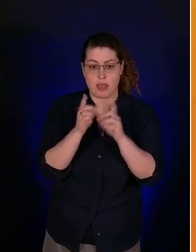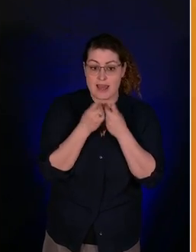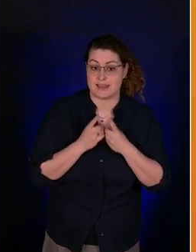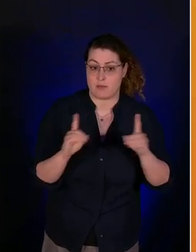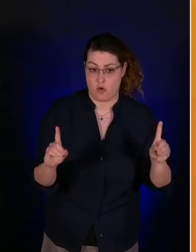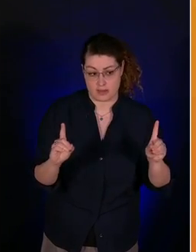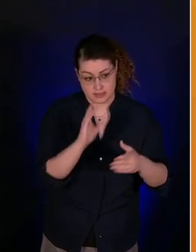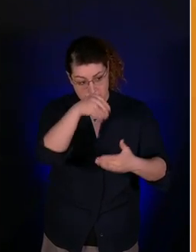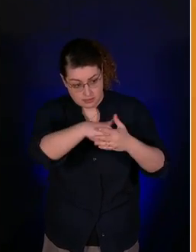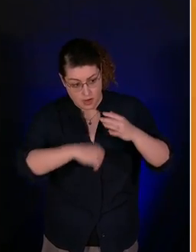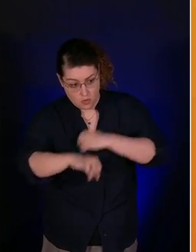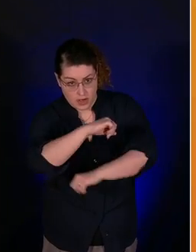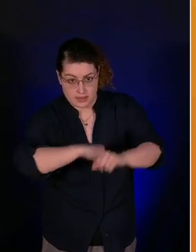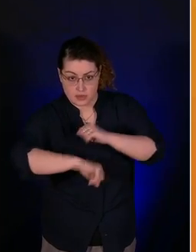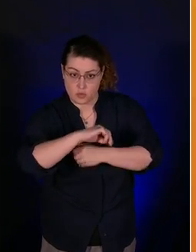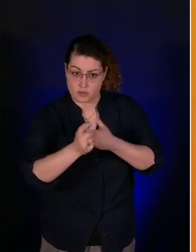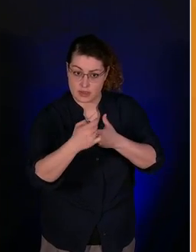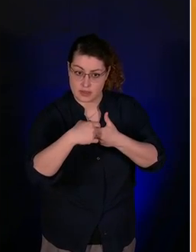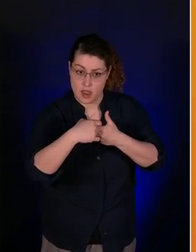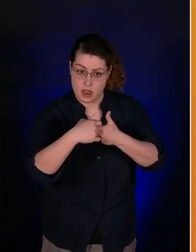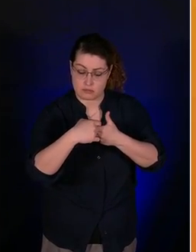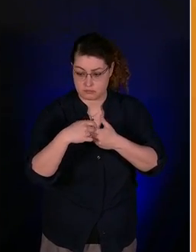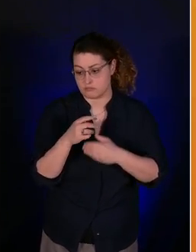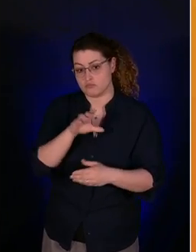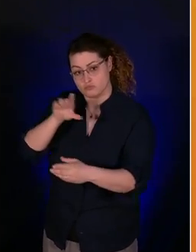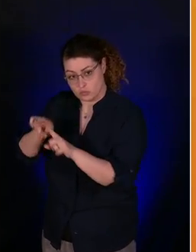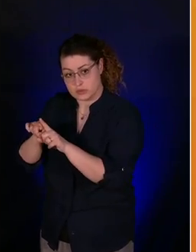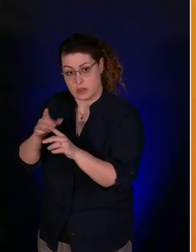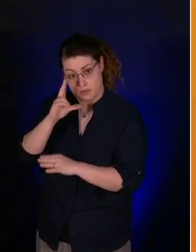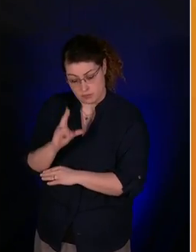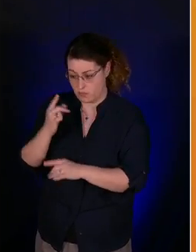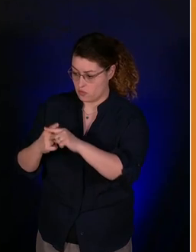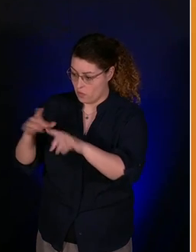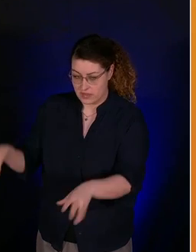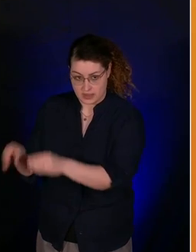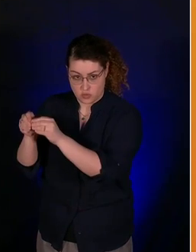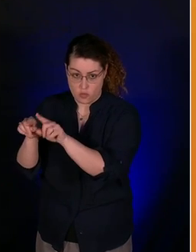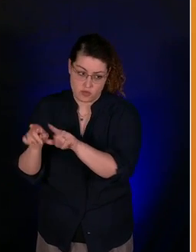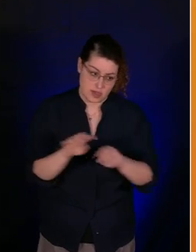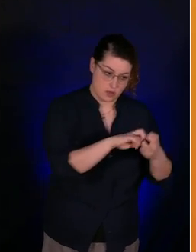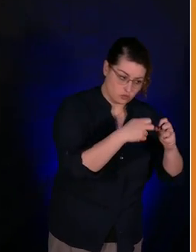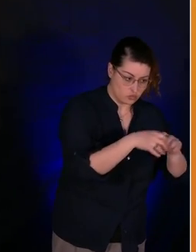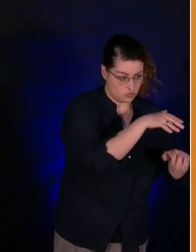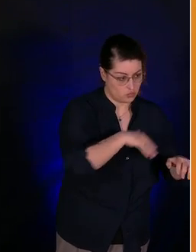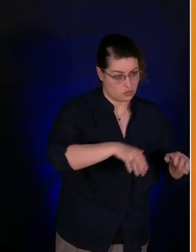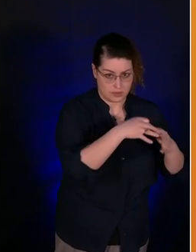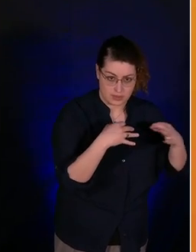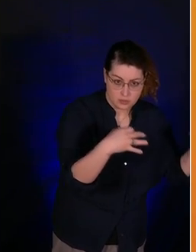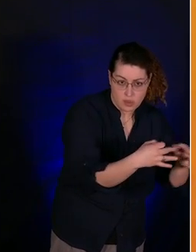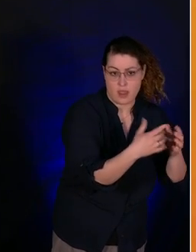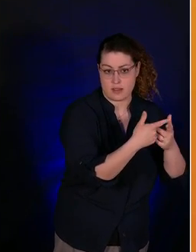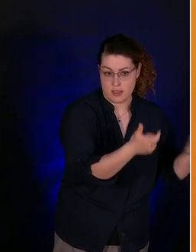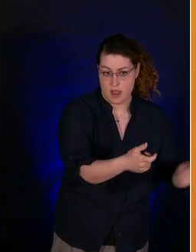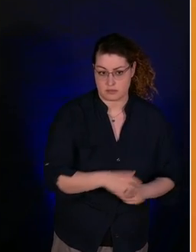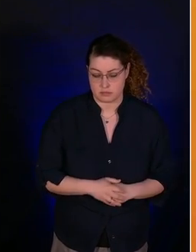dans l'organisation, du syndicat à la confédération, en passant par les structures professionnelles et territoriales. Une